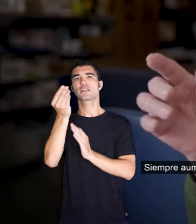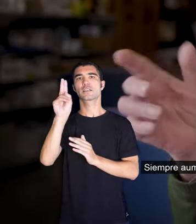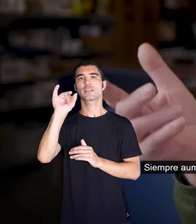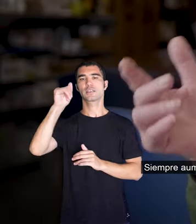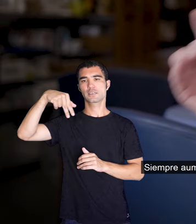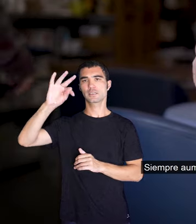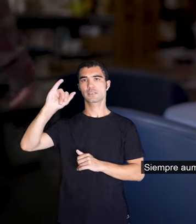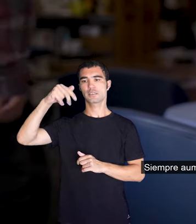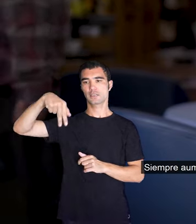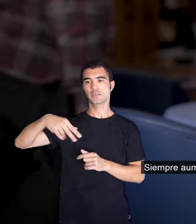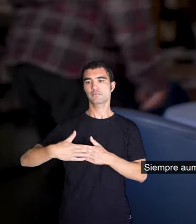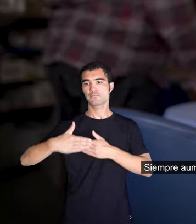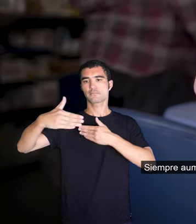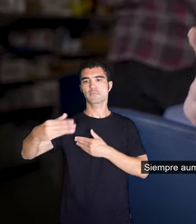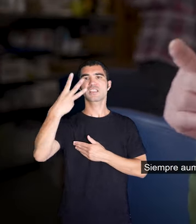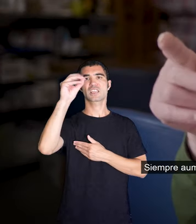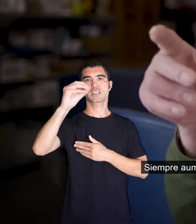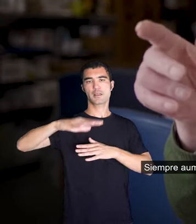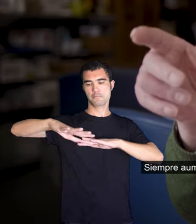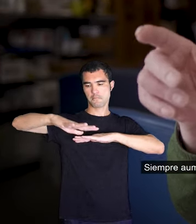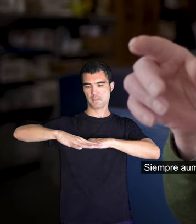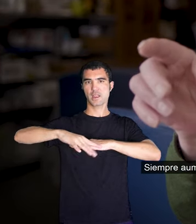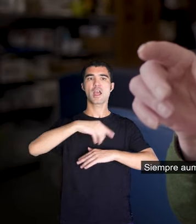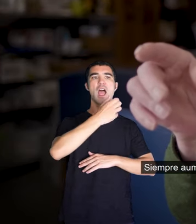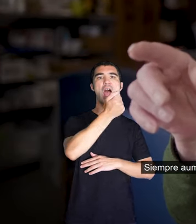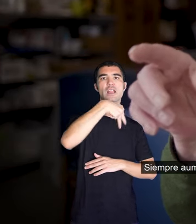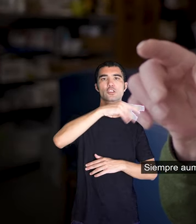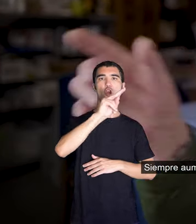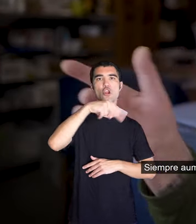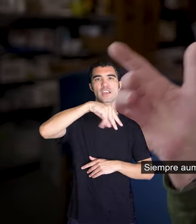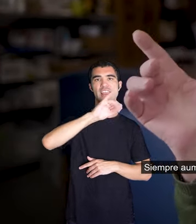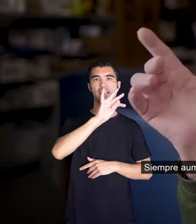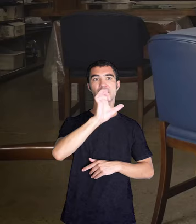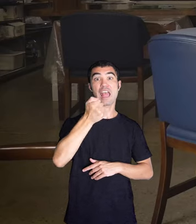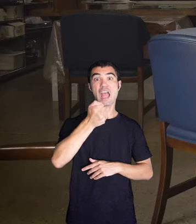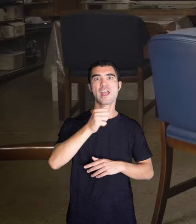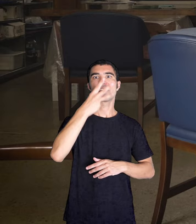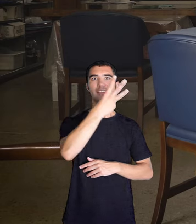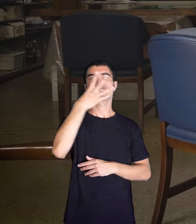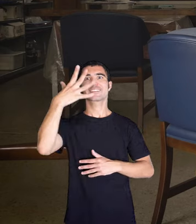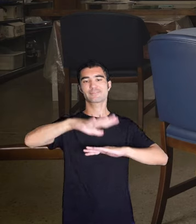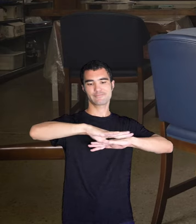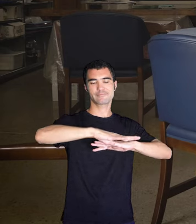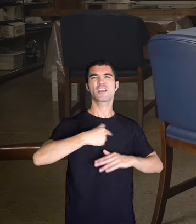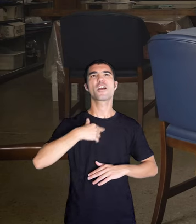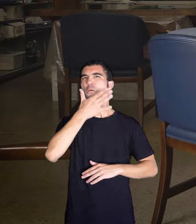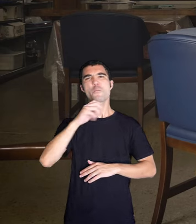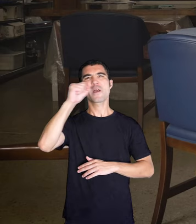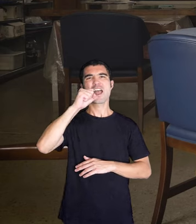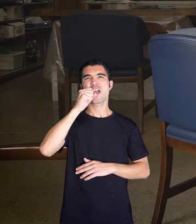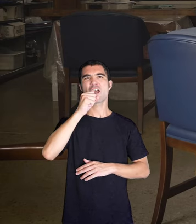tenia d'haver 30. I l'Antonieta ja en tenia 35. Per jo és la millor que en